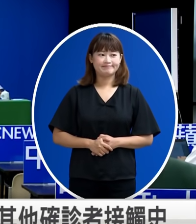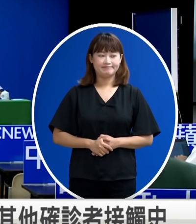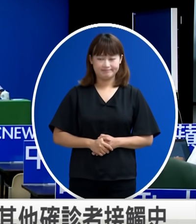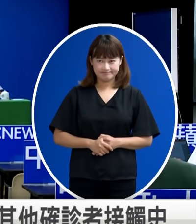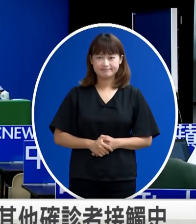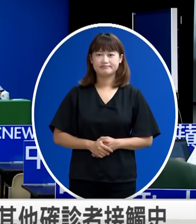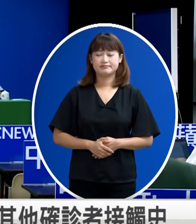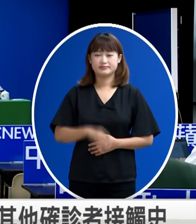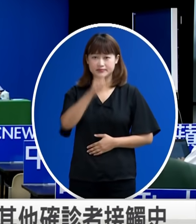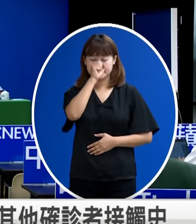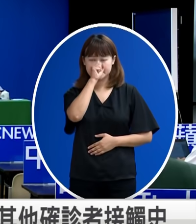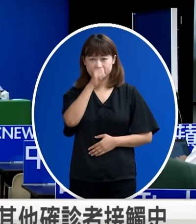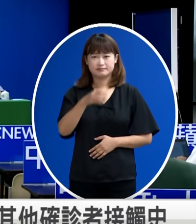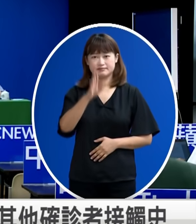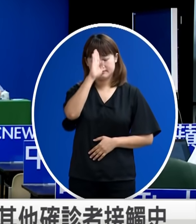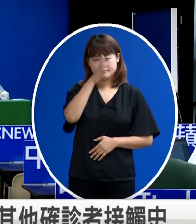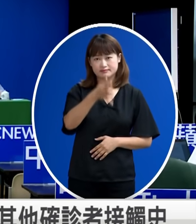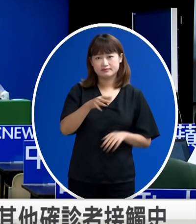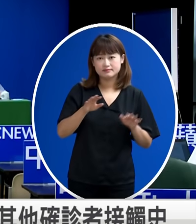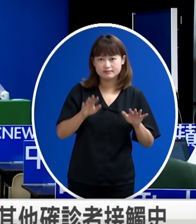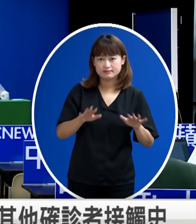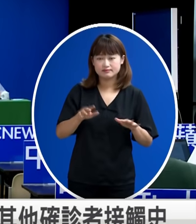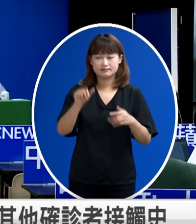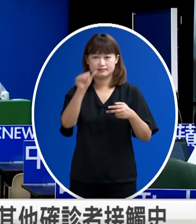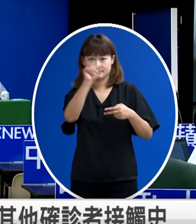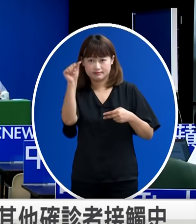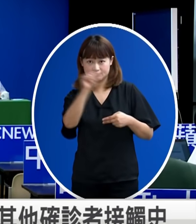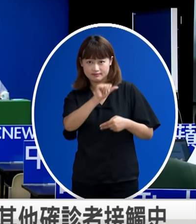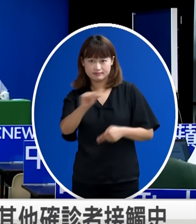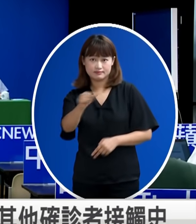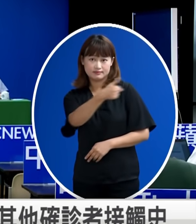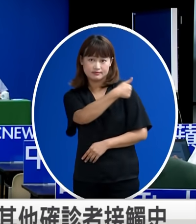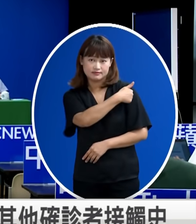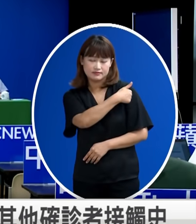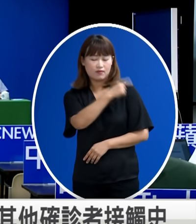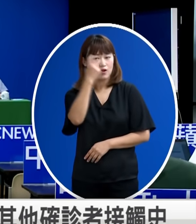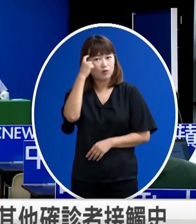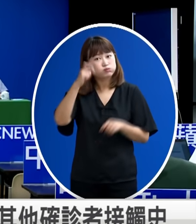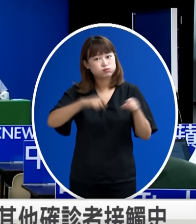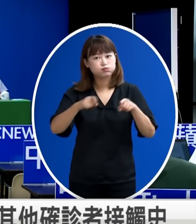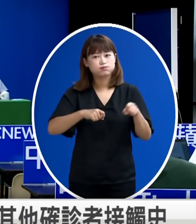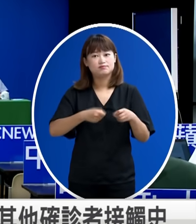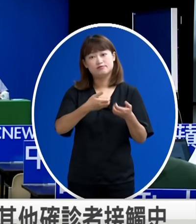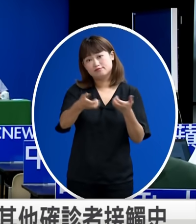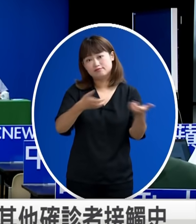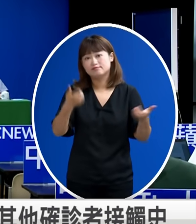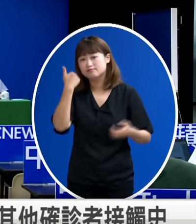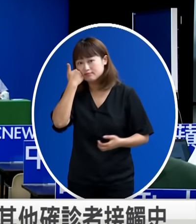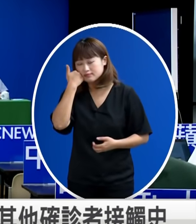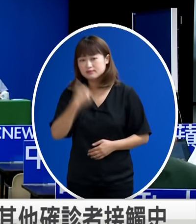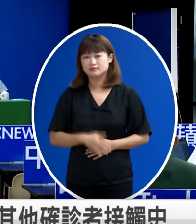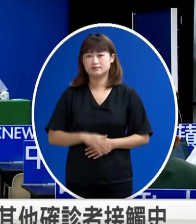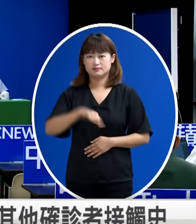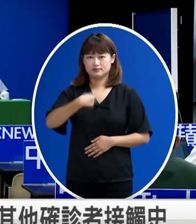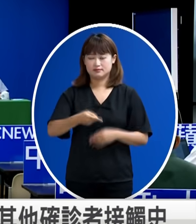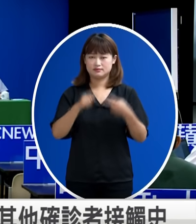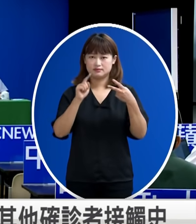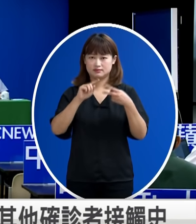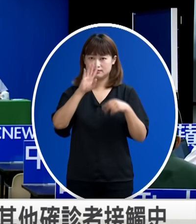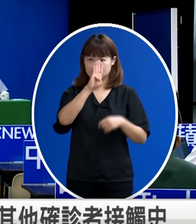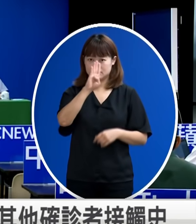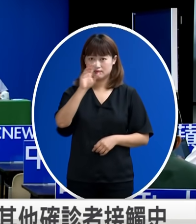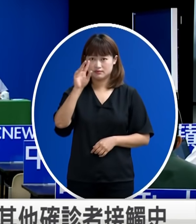部长好，想要请教就是今天立陶宛捐赠的 AZ 疫苗，我们预期的使用对象会是哪一些？第二个部分是 BNT 疫苗